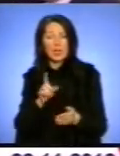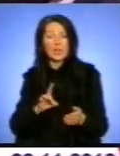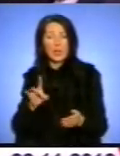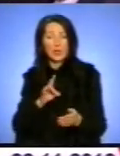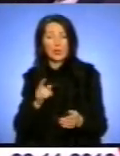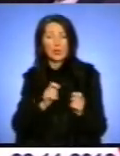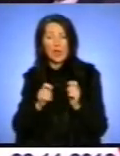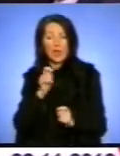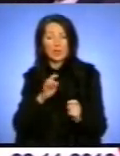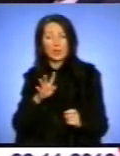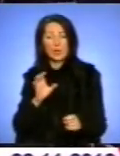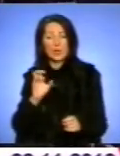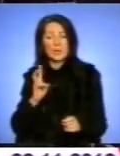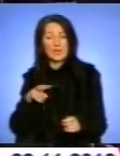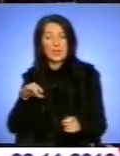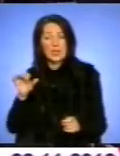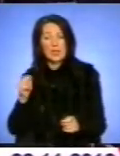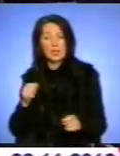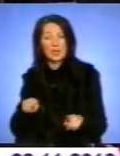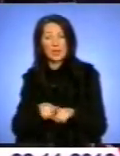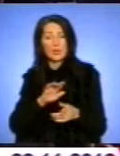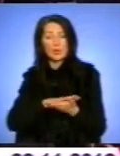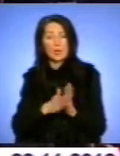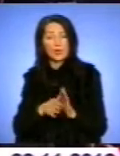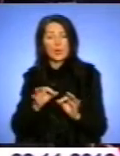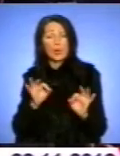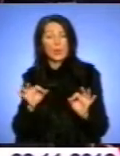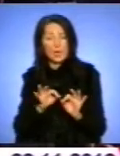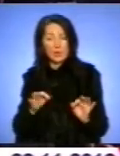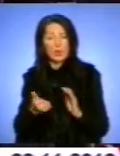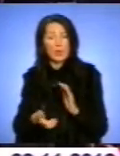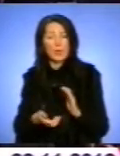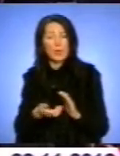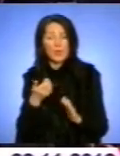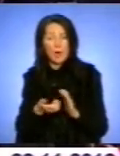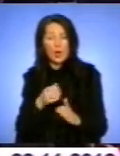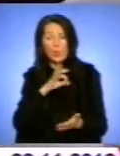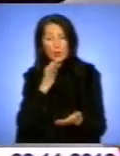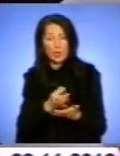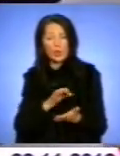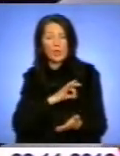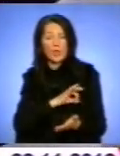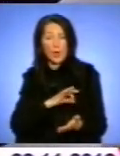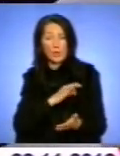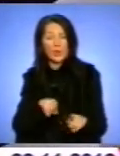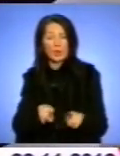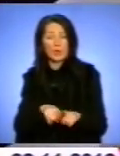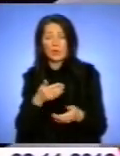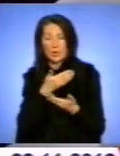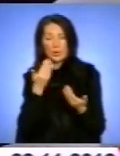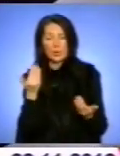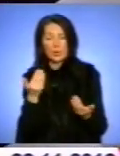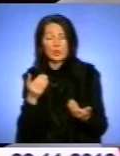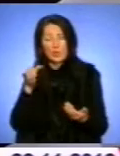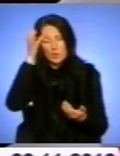4 скликань Володимир Білик таку ситуацію пояснює браком досвіду, вихованням, а іноді відсутністю здорового глузду.